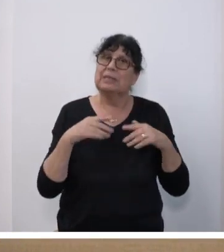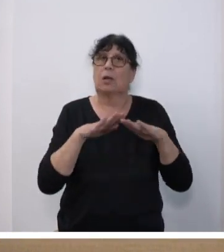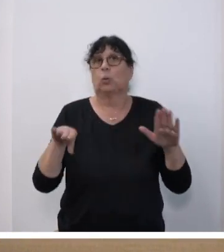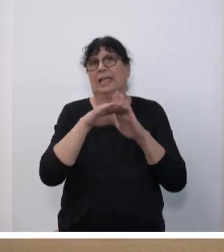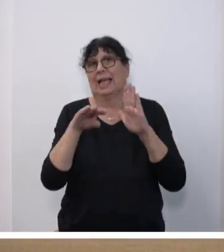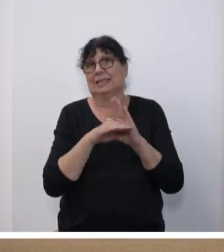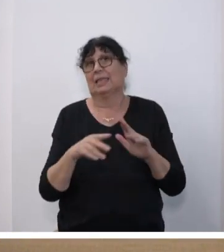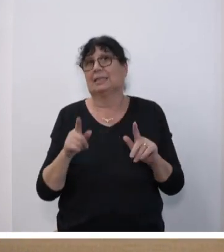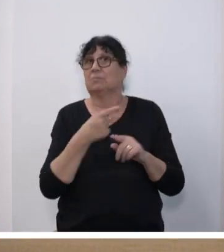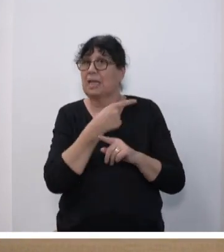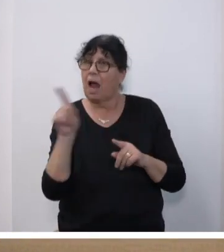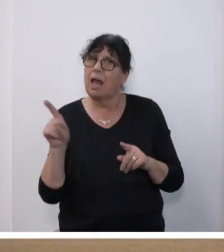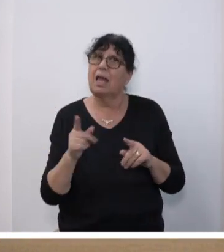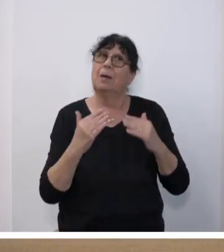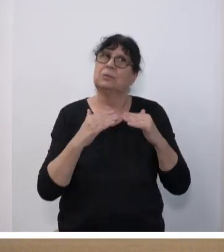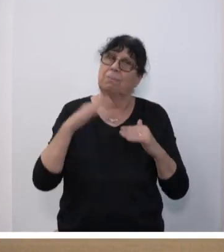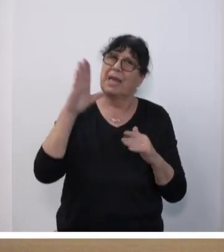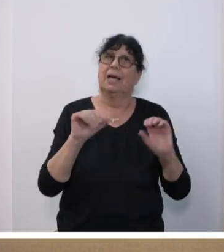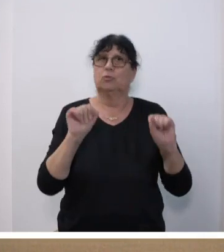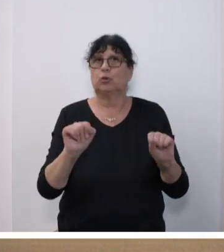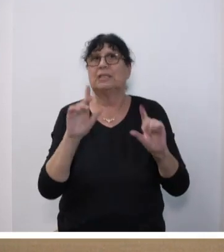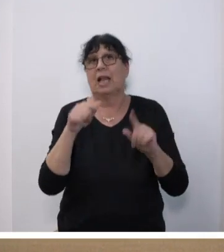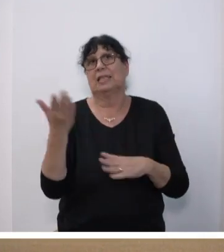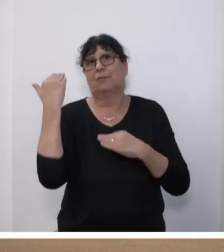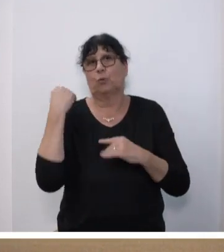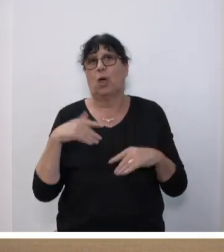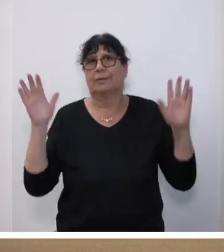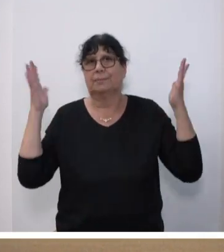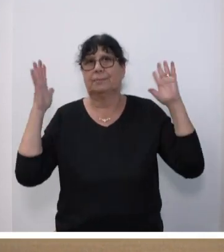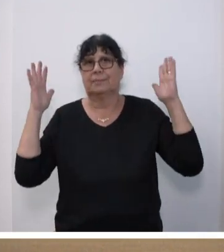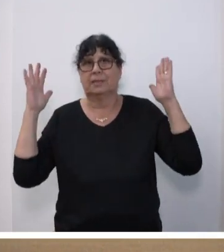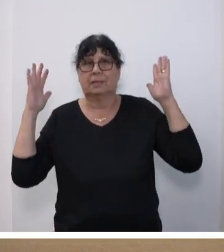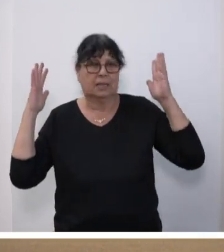Grundgesetzes. Sie alle gilt es mehr zu schützen denn je.